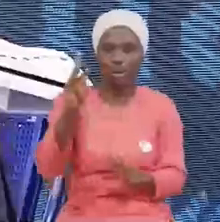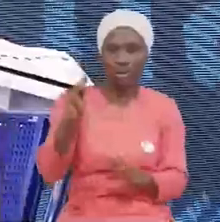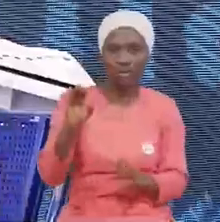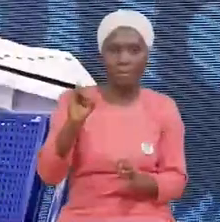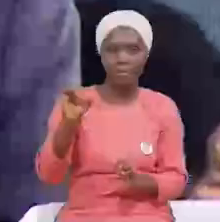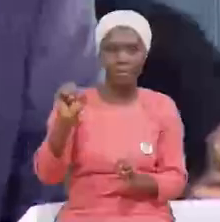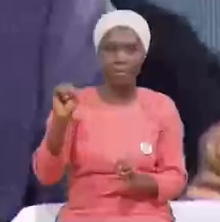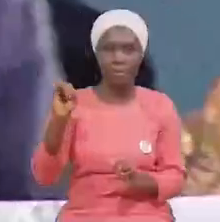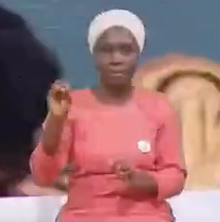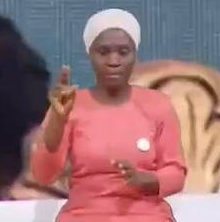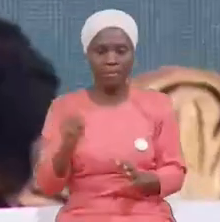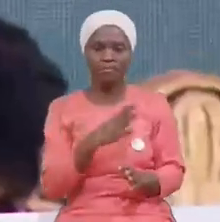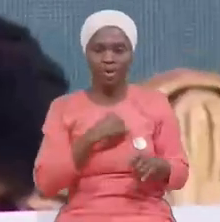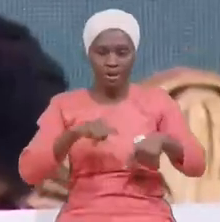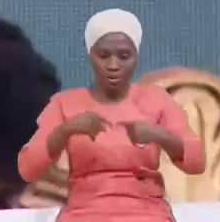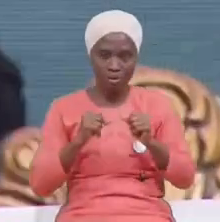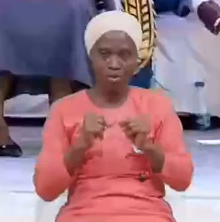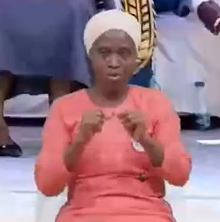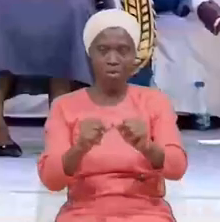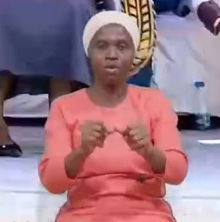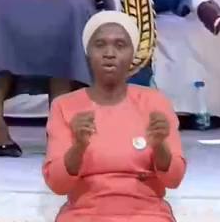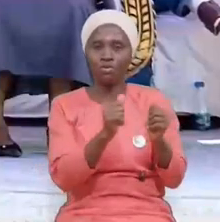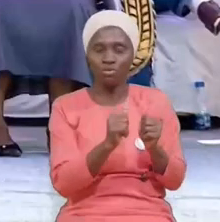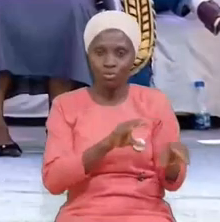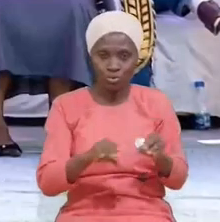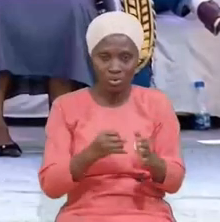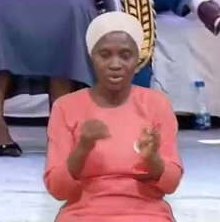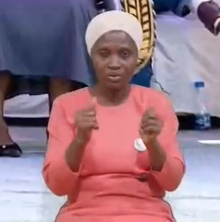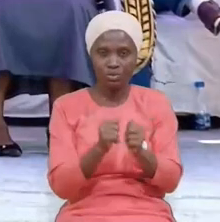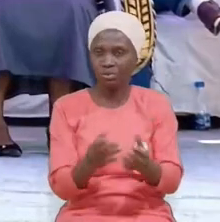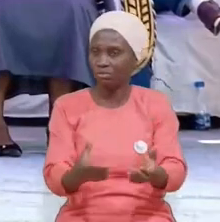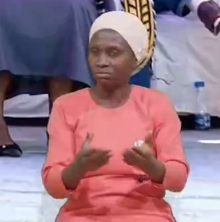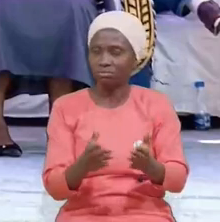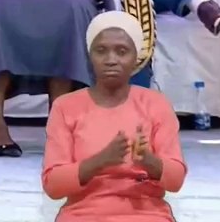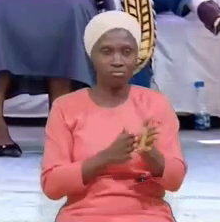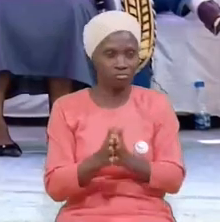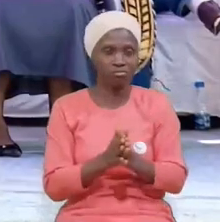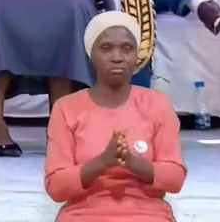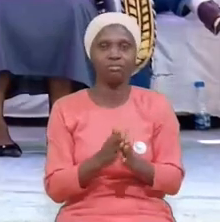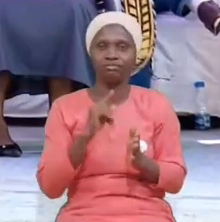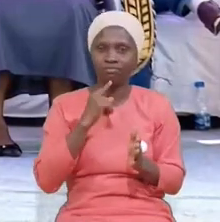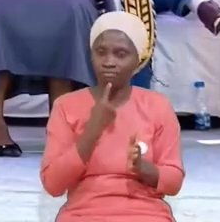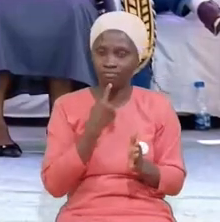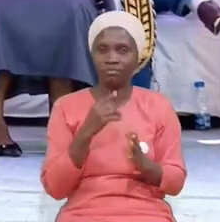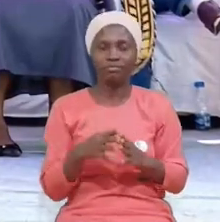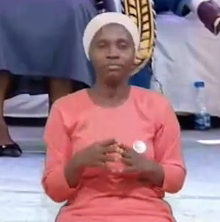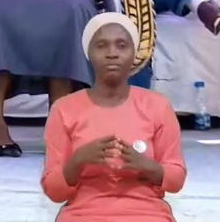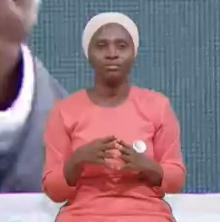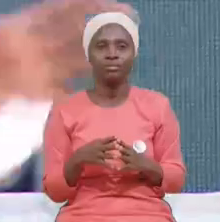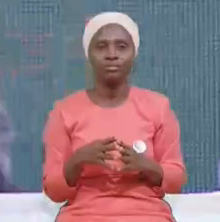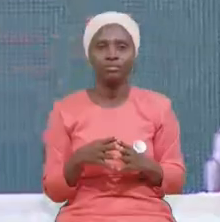Et cet héros a cette vision qu'il en transforme en passion et il bouge avec.